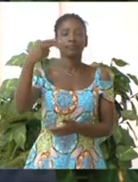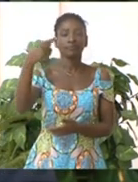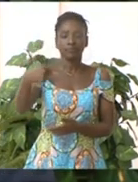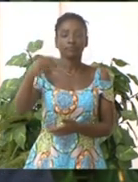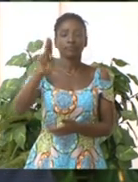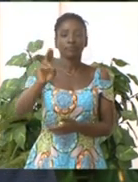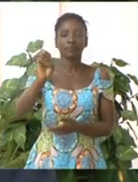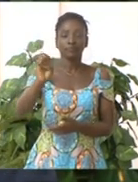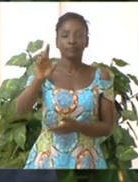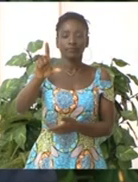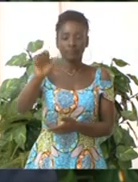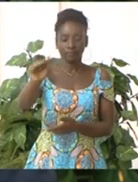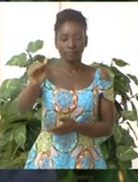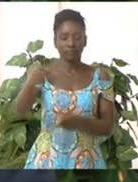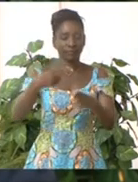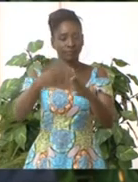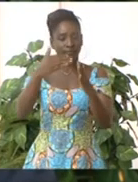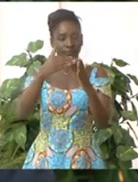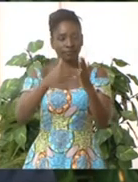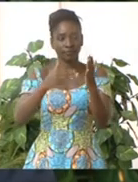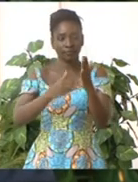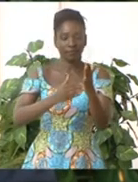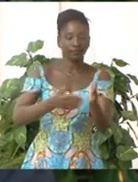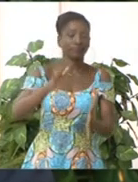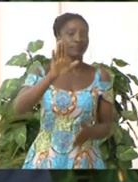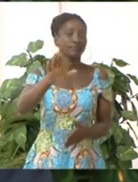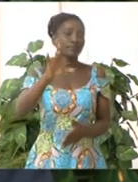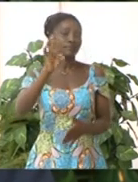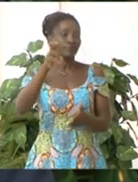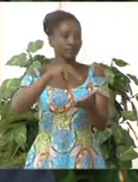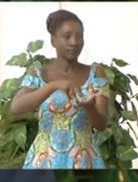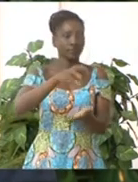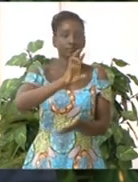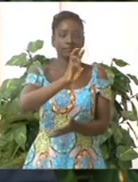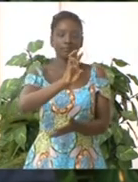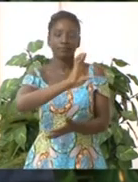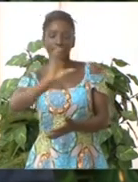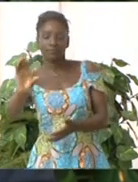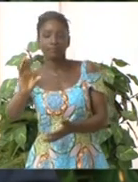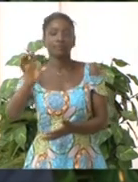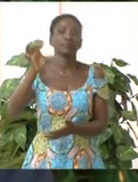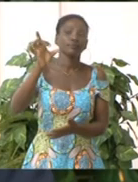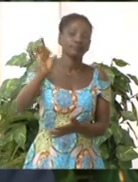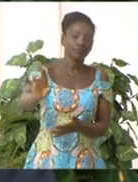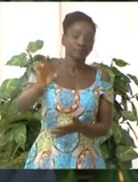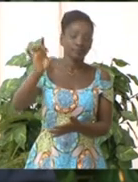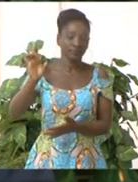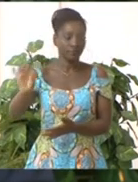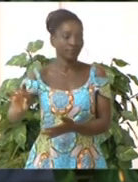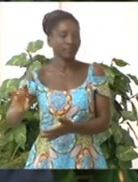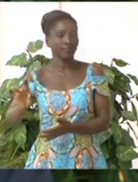inscrit cinq ans 7677 personnel d'astreinte